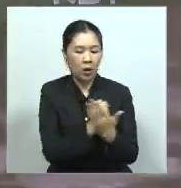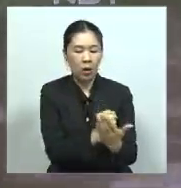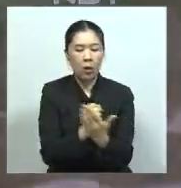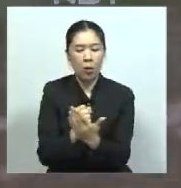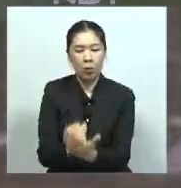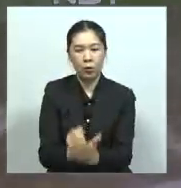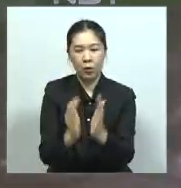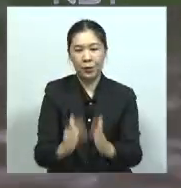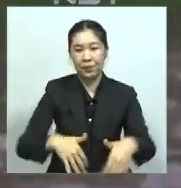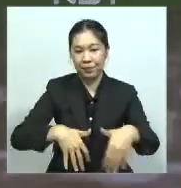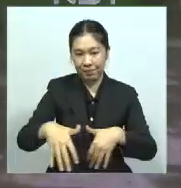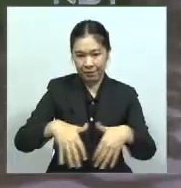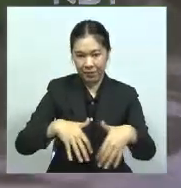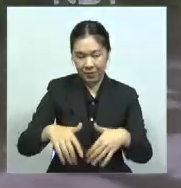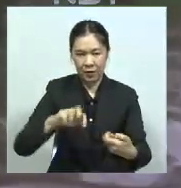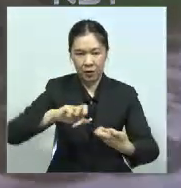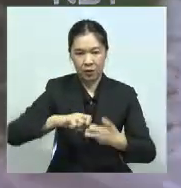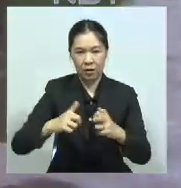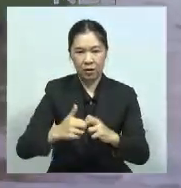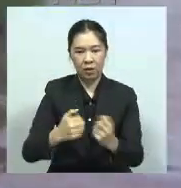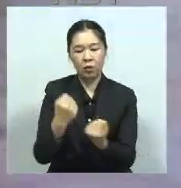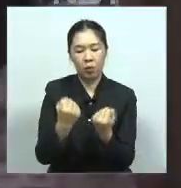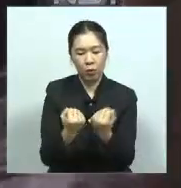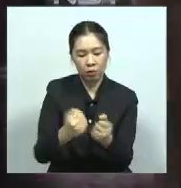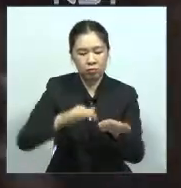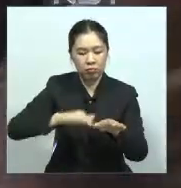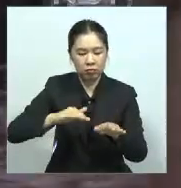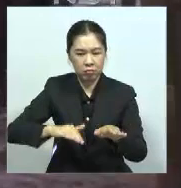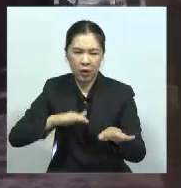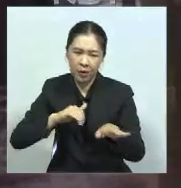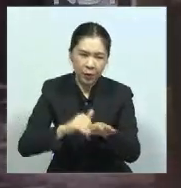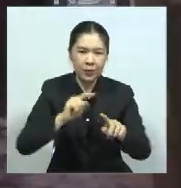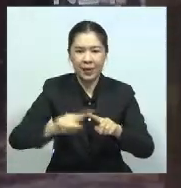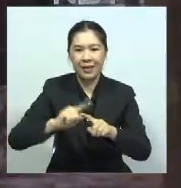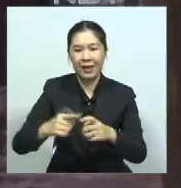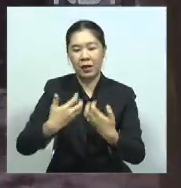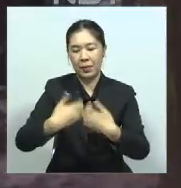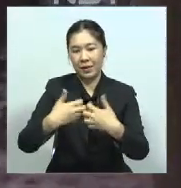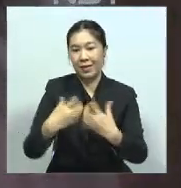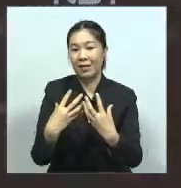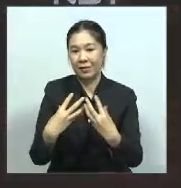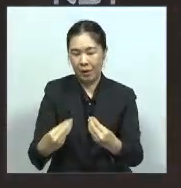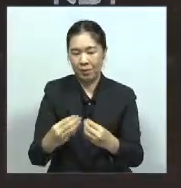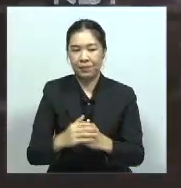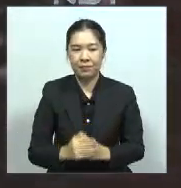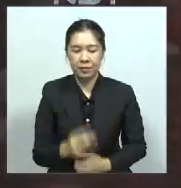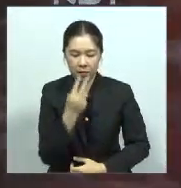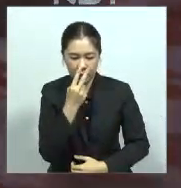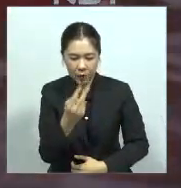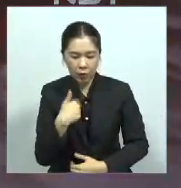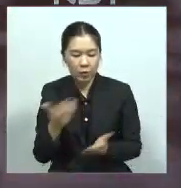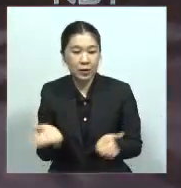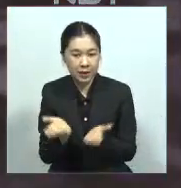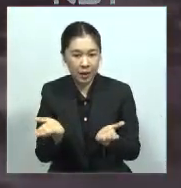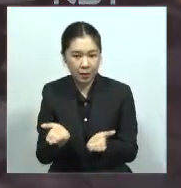ยคลี่คลายปัญหาจราจรอันเกิดจากการชะลอตัวของรถอุบัติเหตุและเครื่องยนต์ดับโดยให้กองทัพพิจารณาสนับสนุนยาน